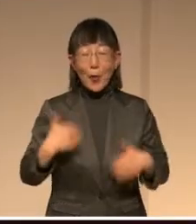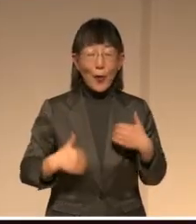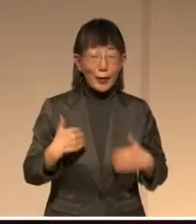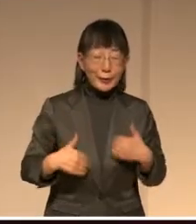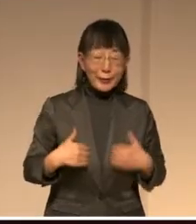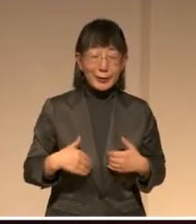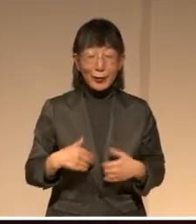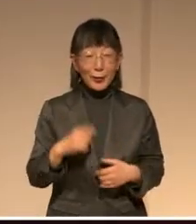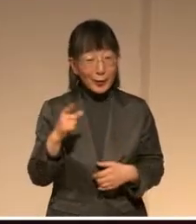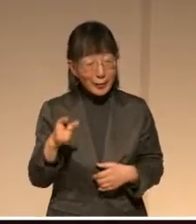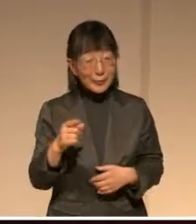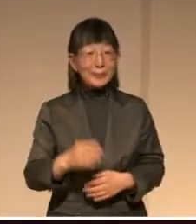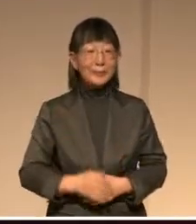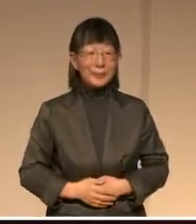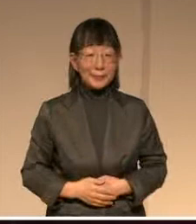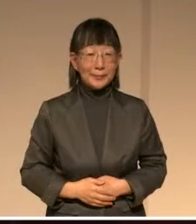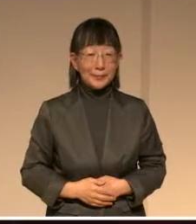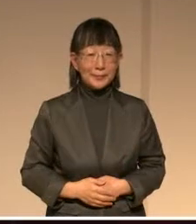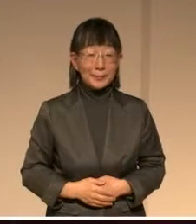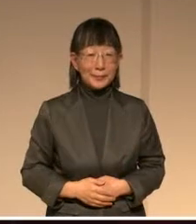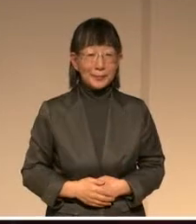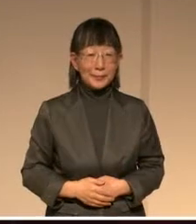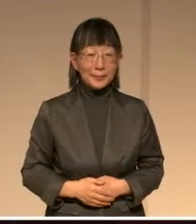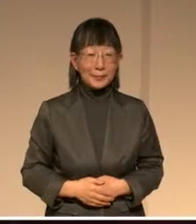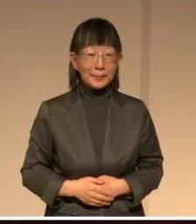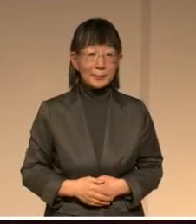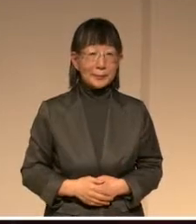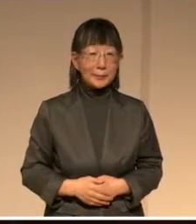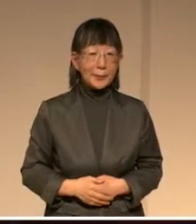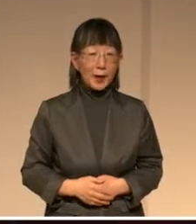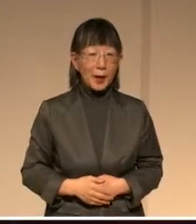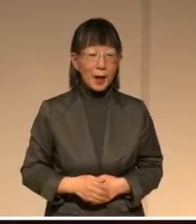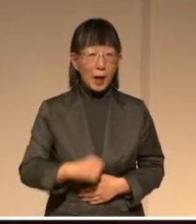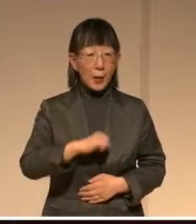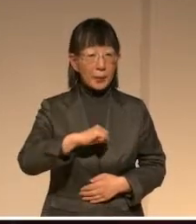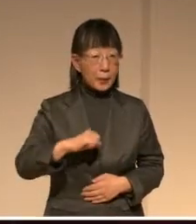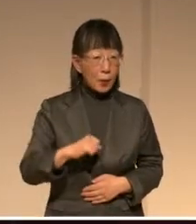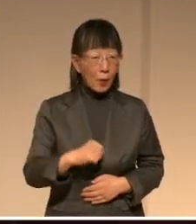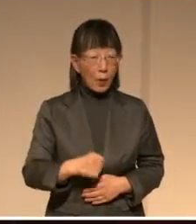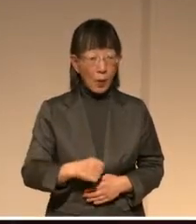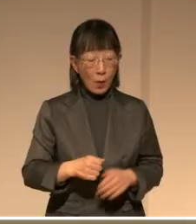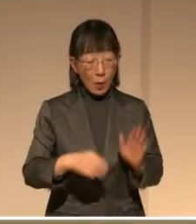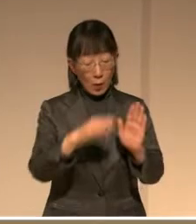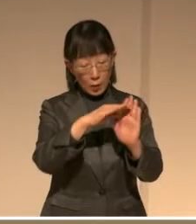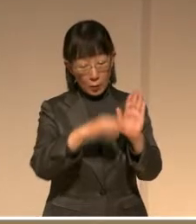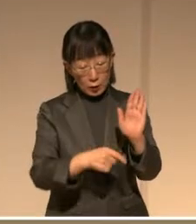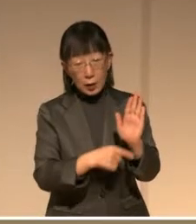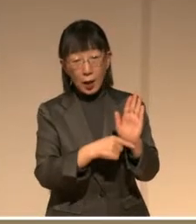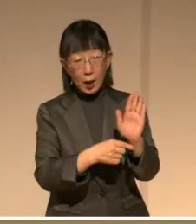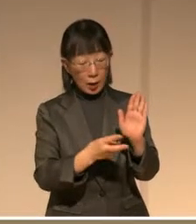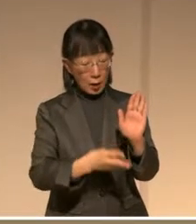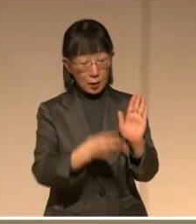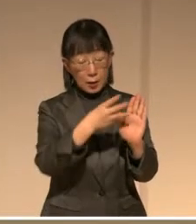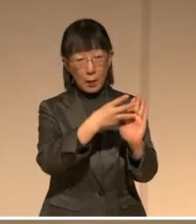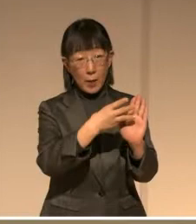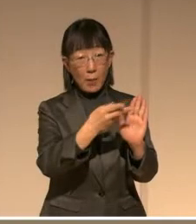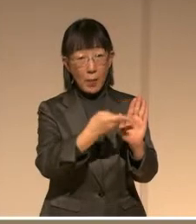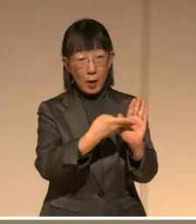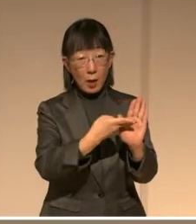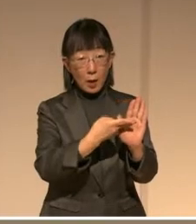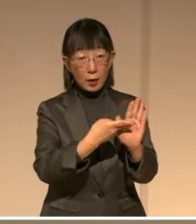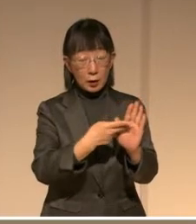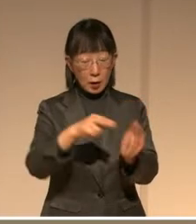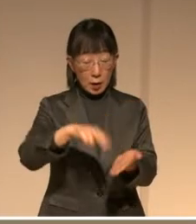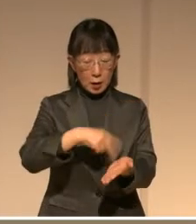もあのに機側の欄の下から3番目にダンス用の車いすとの違いというところで普段